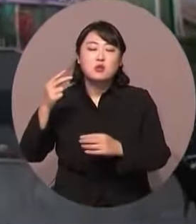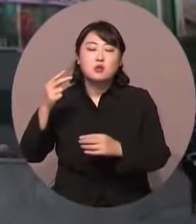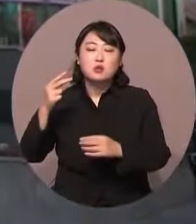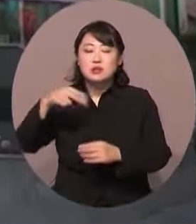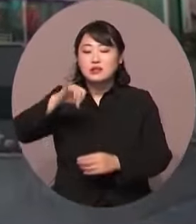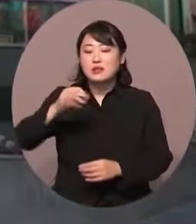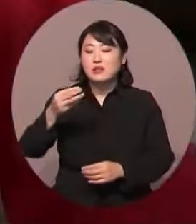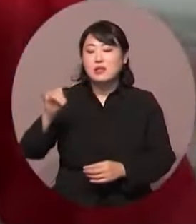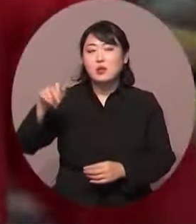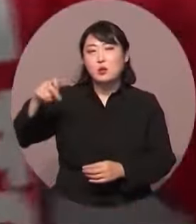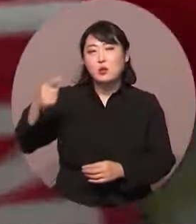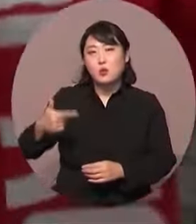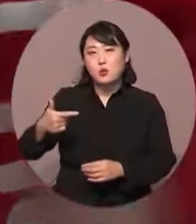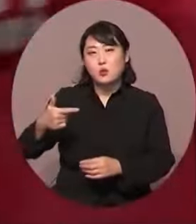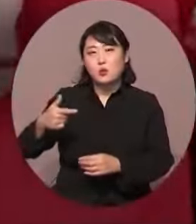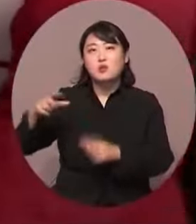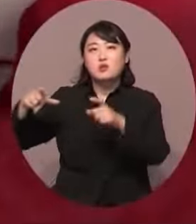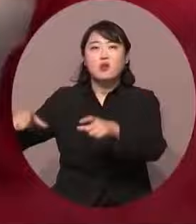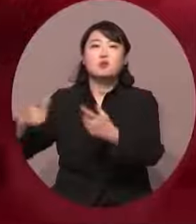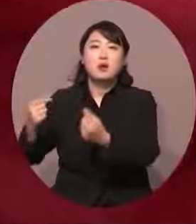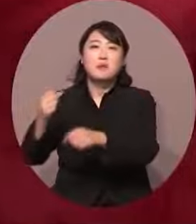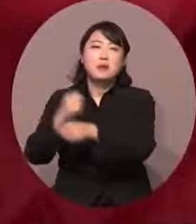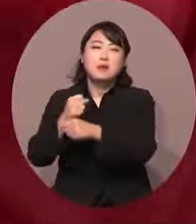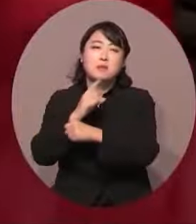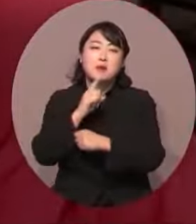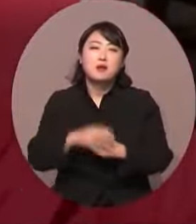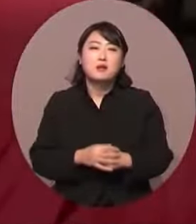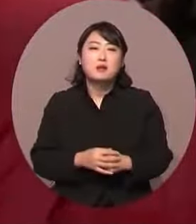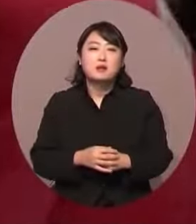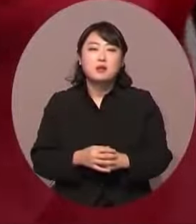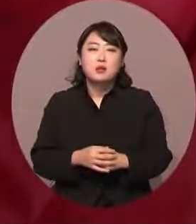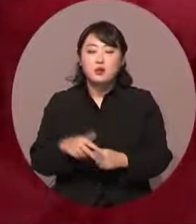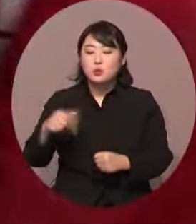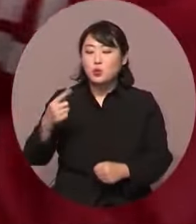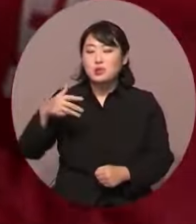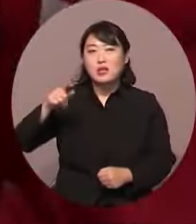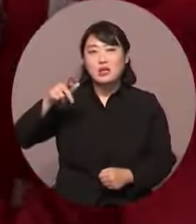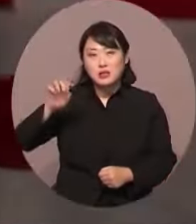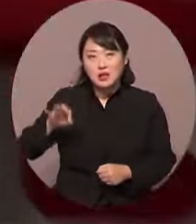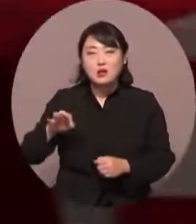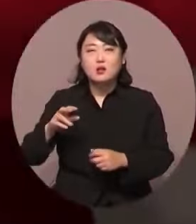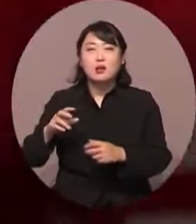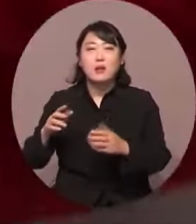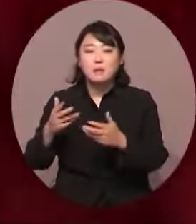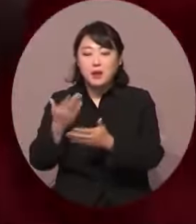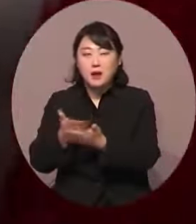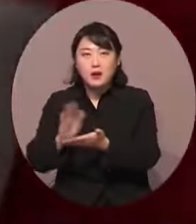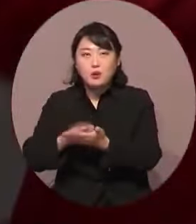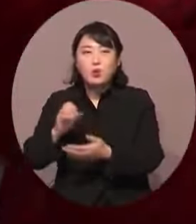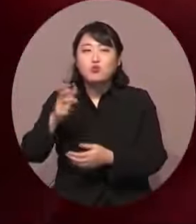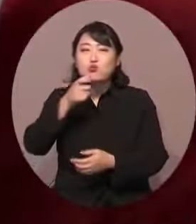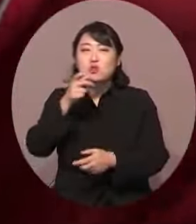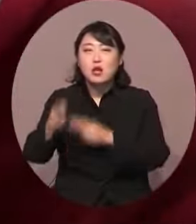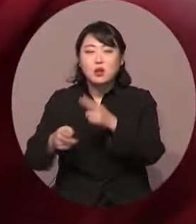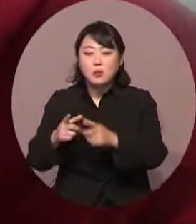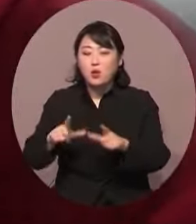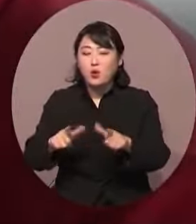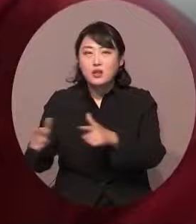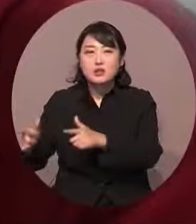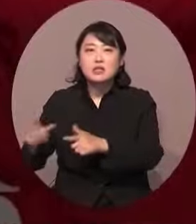실리콘밸리처럼 만들겠다는 구상입니다. 첨단 융복합산단과 조차장 부지의 종합개발, 물산업단지를